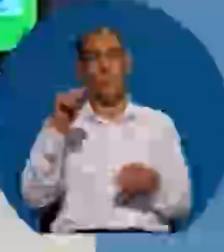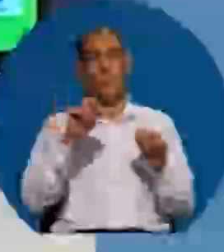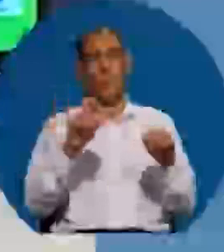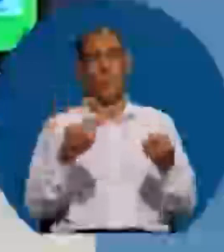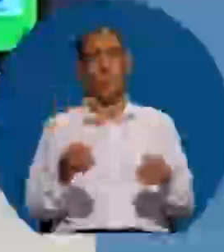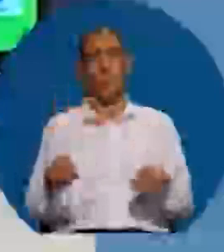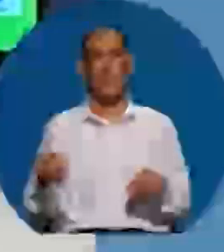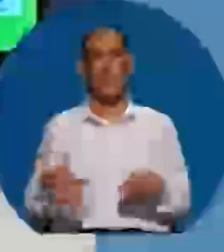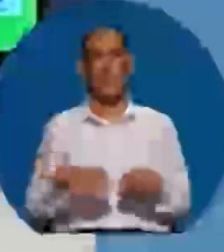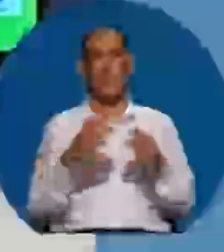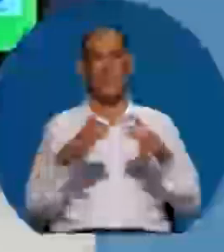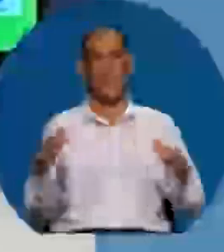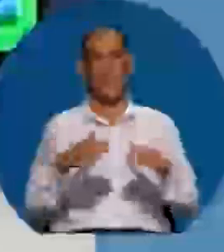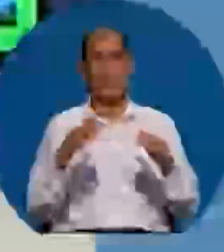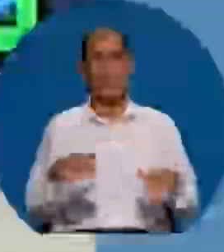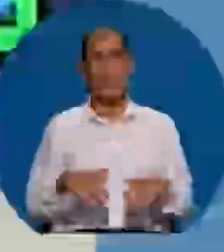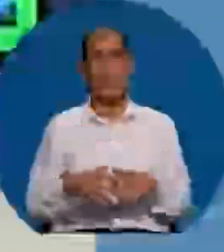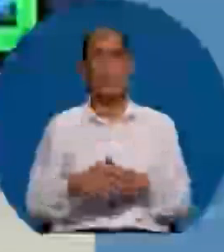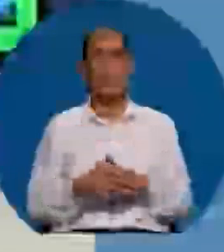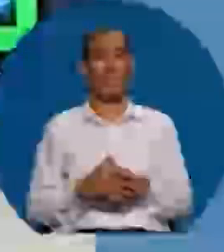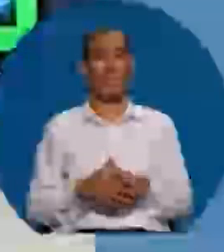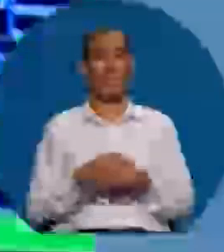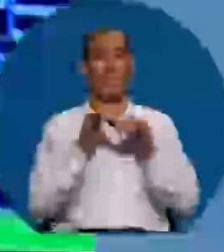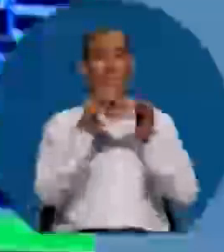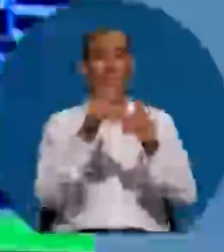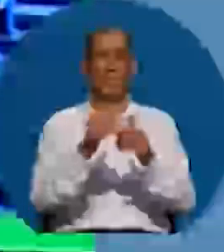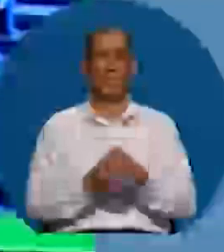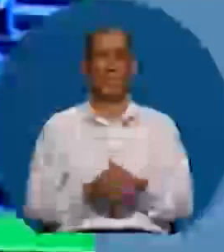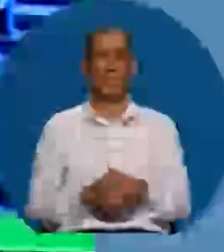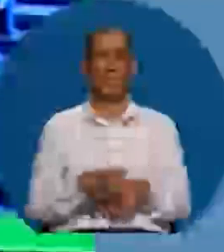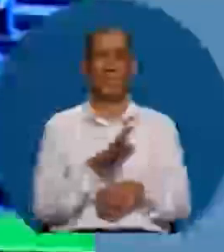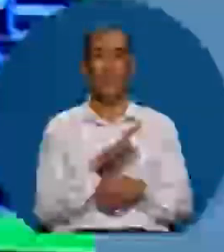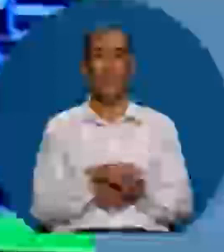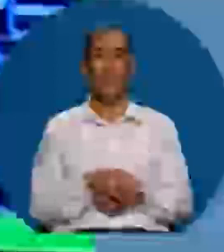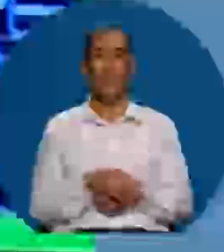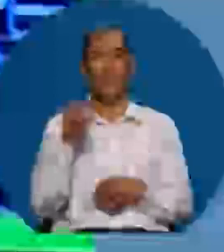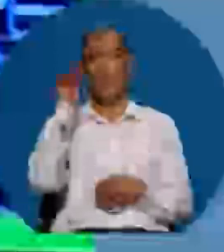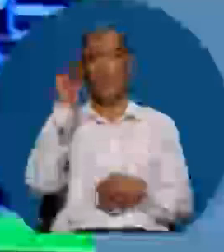қосығы кімге арналған екен? Ұстазларымызға арналған екен.